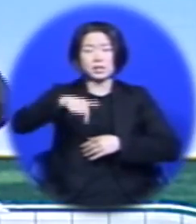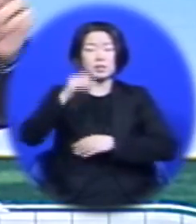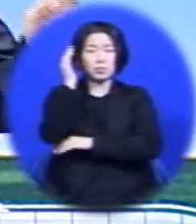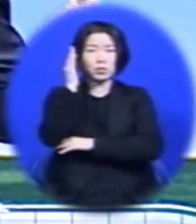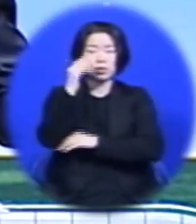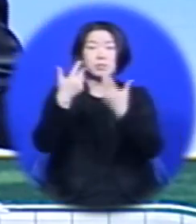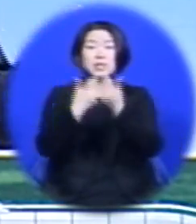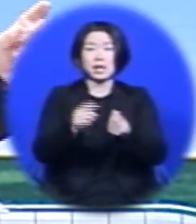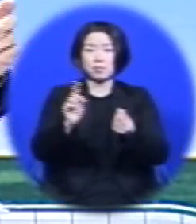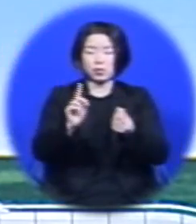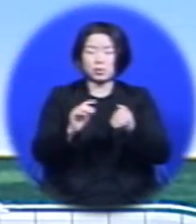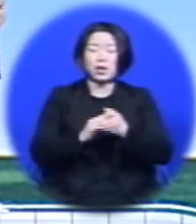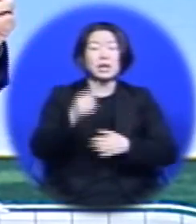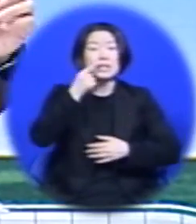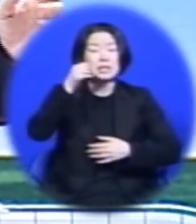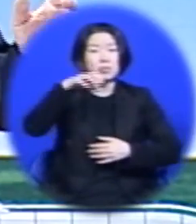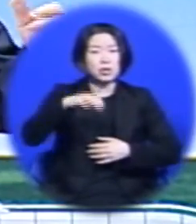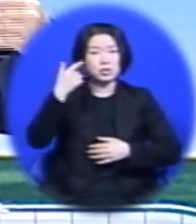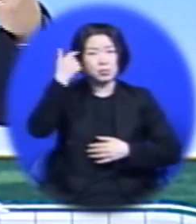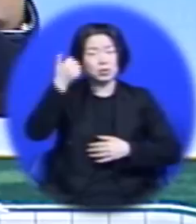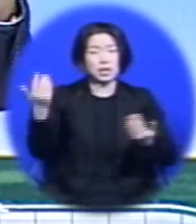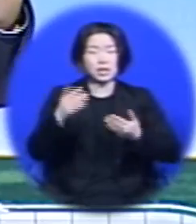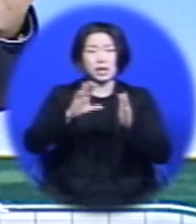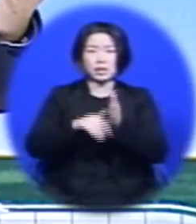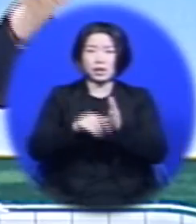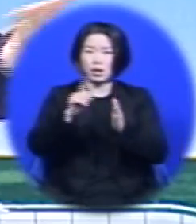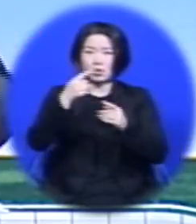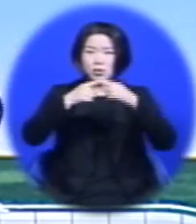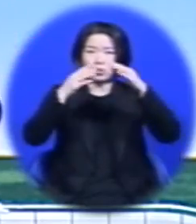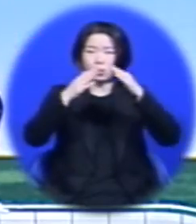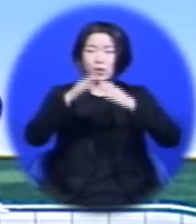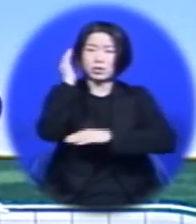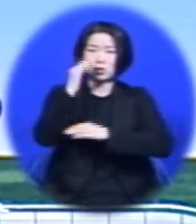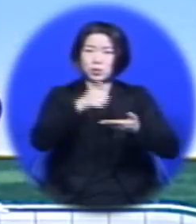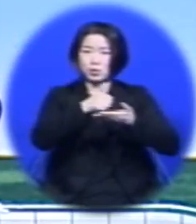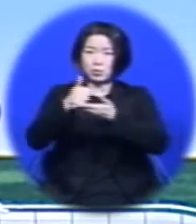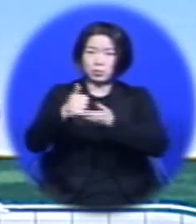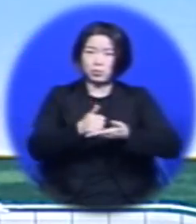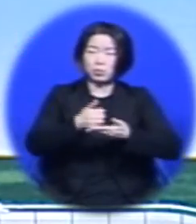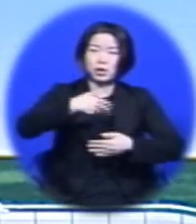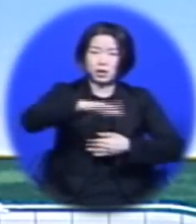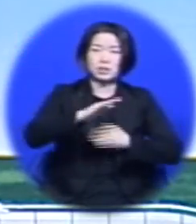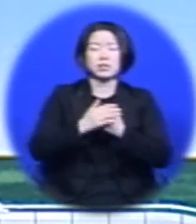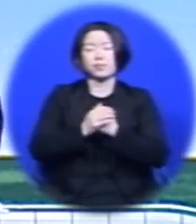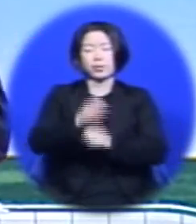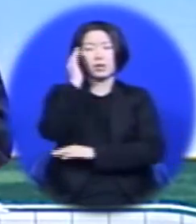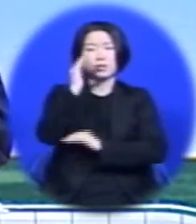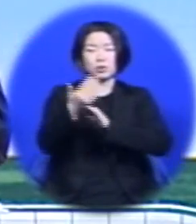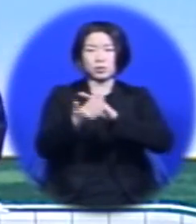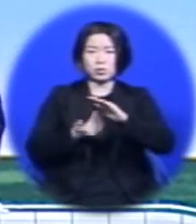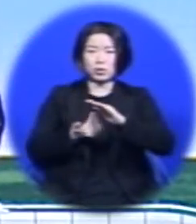그 목사님이 일본에서 목회 하실 때 어느 교회 설교 하러 초청을 받아 가셨는데 설교 전에